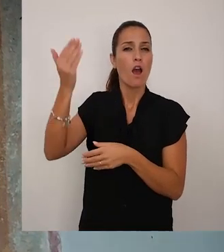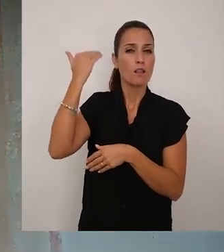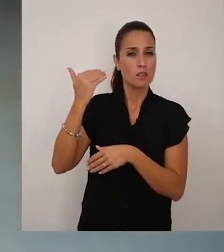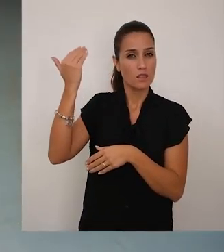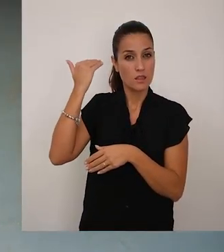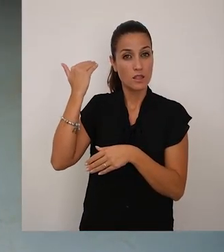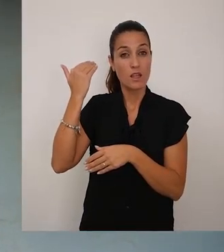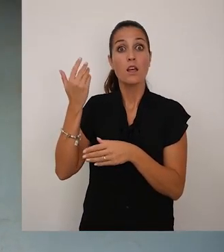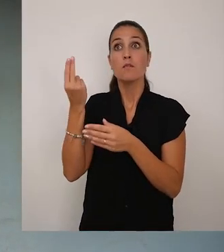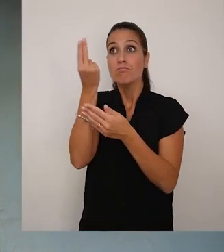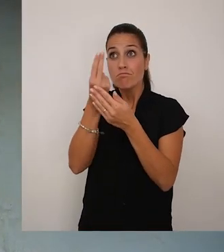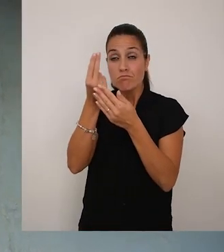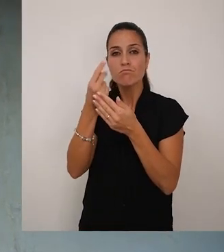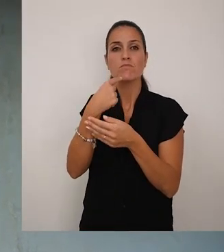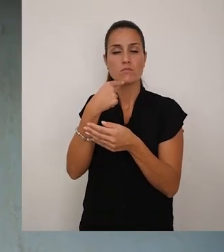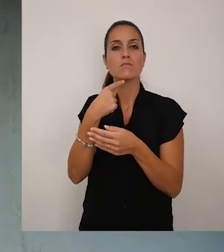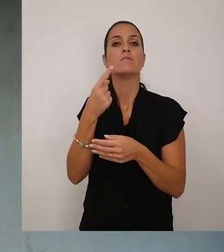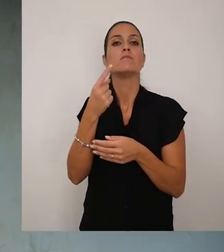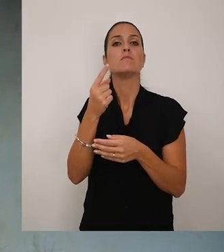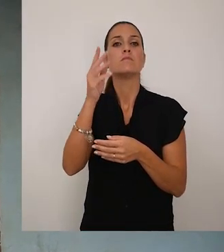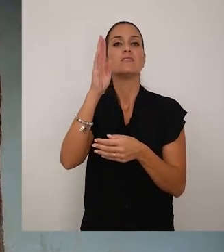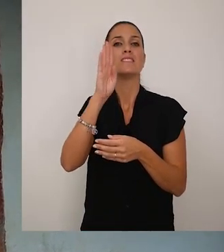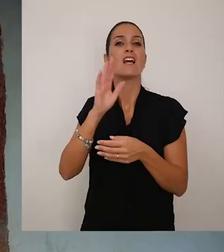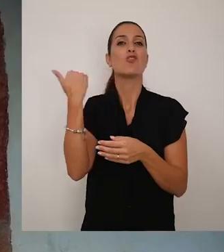devozionali, tra i quali spicca il santo martire Vito.